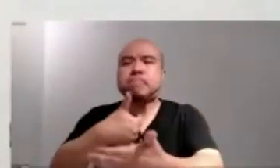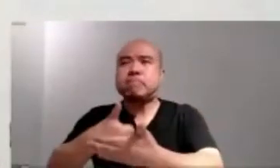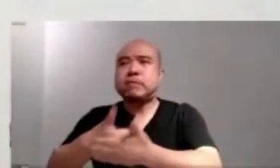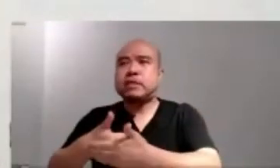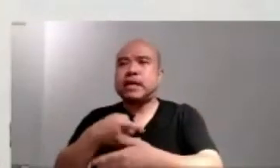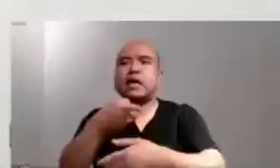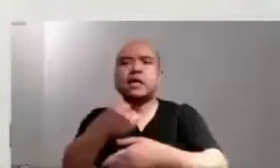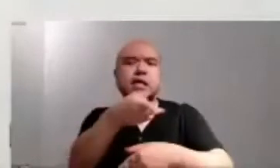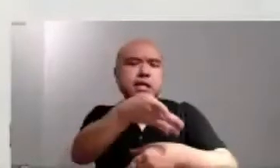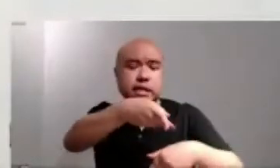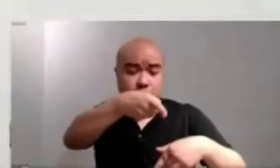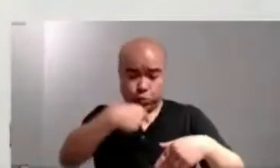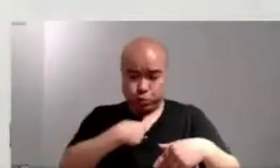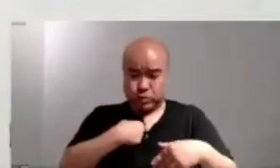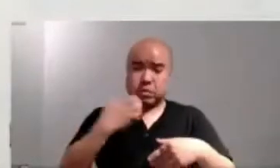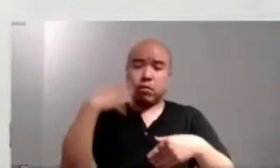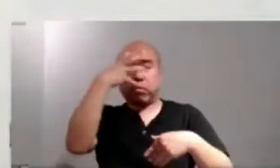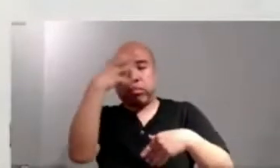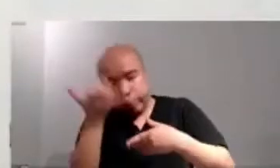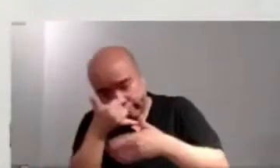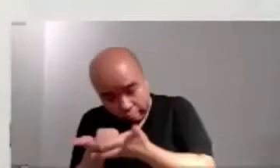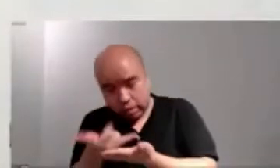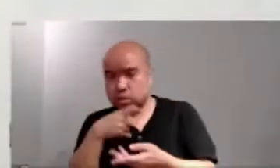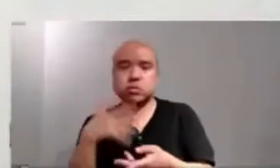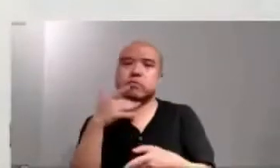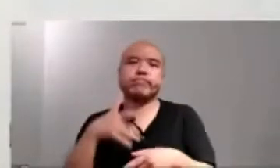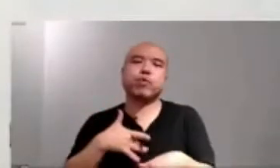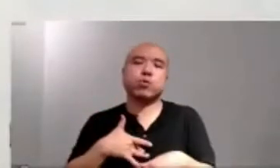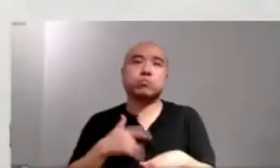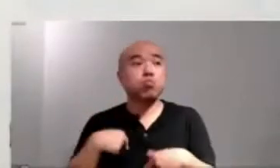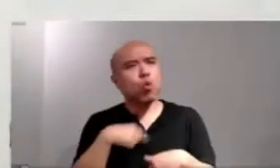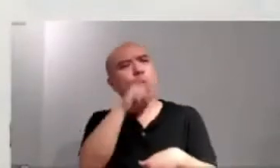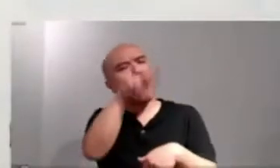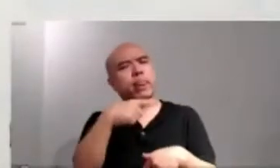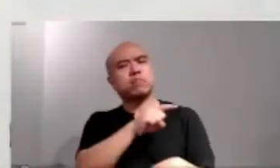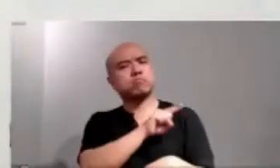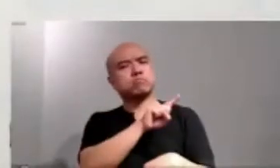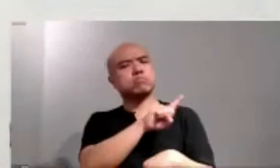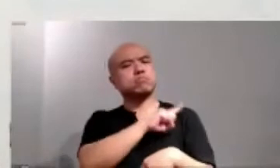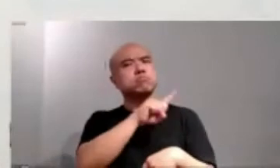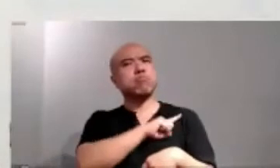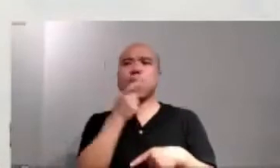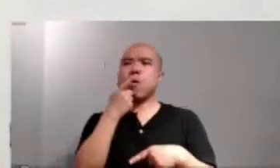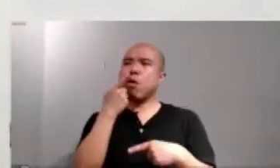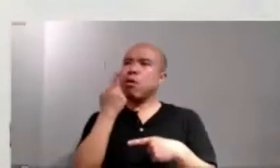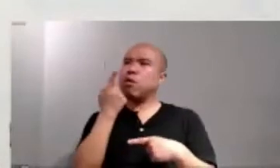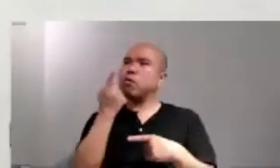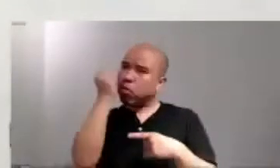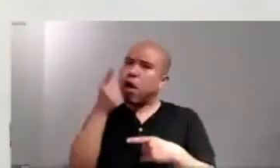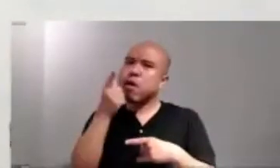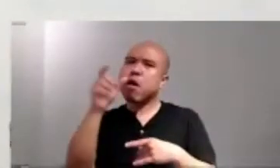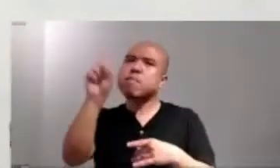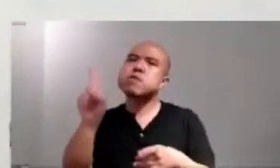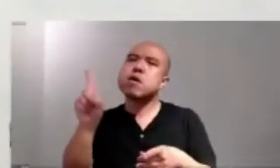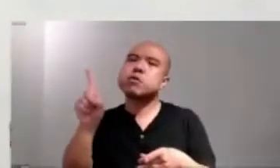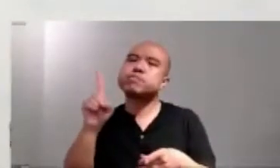仲要扶埋你。咁但系咧，不如发掘你自己嘅长处， 咁當時咧，我就打咗電話去我嘅新加